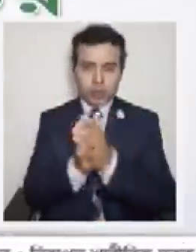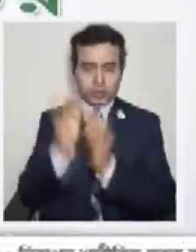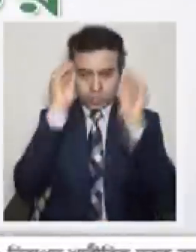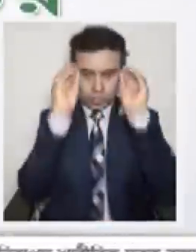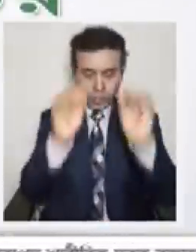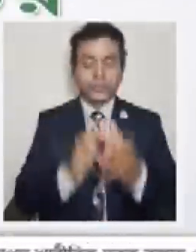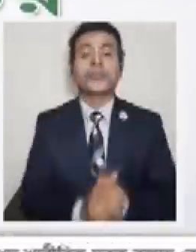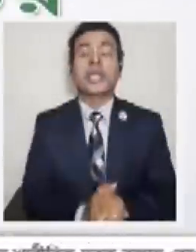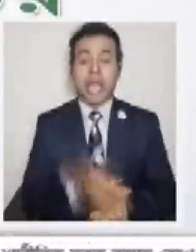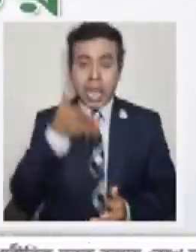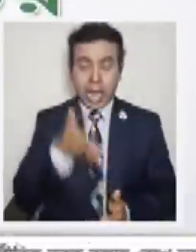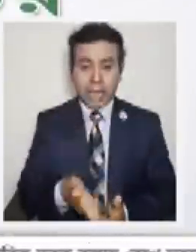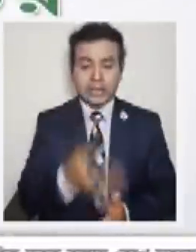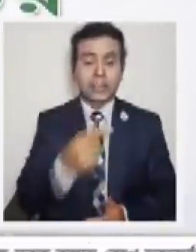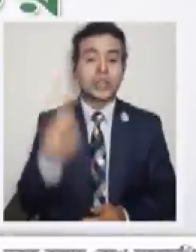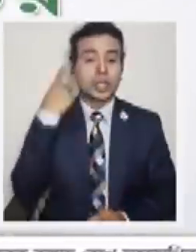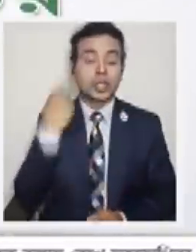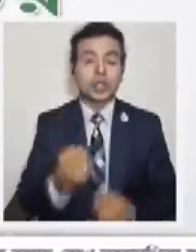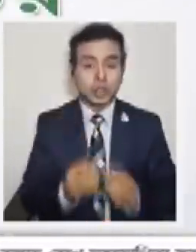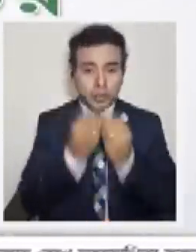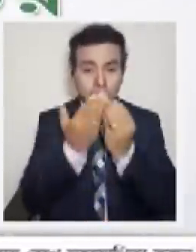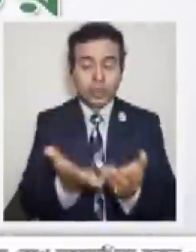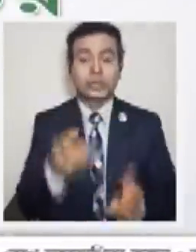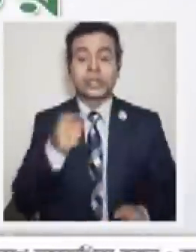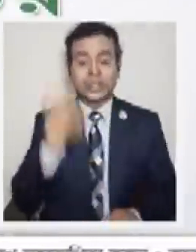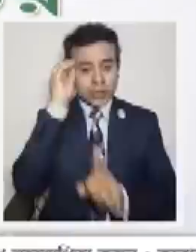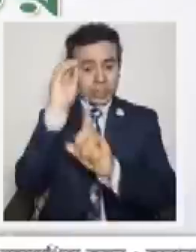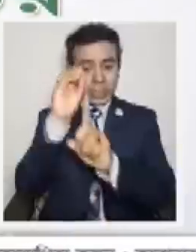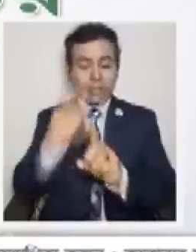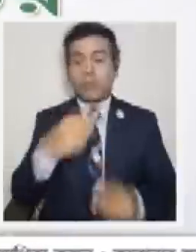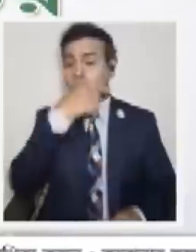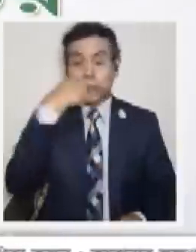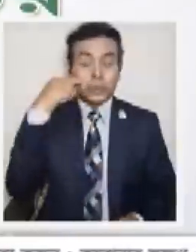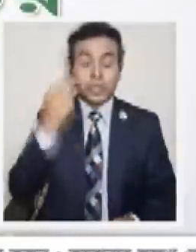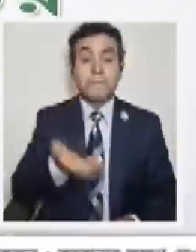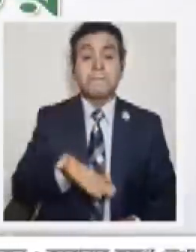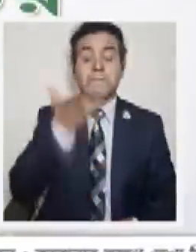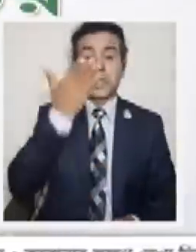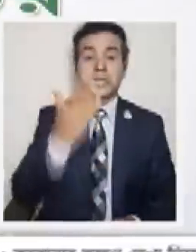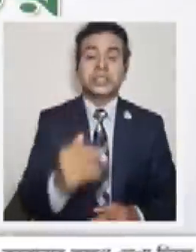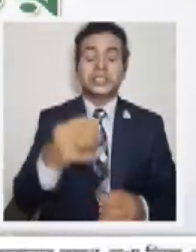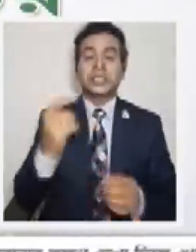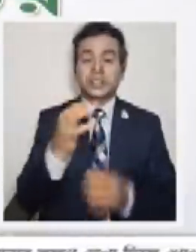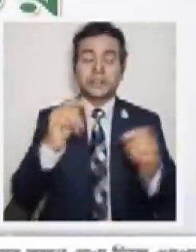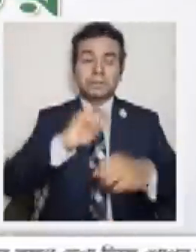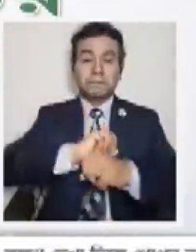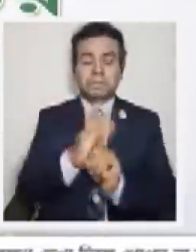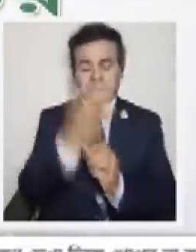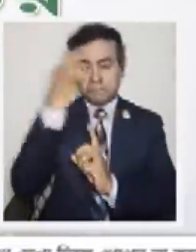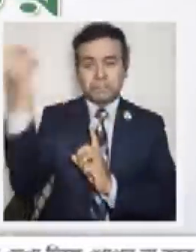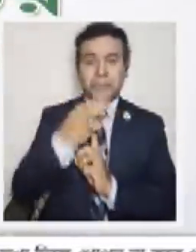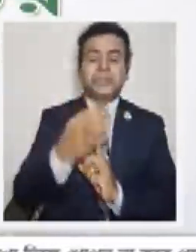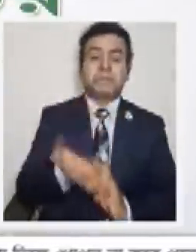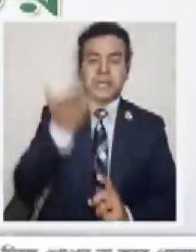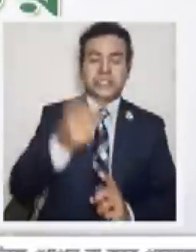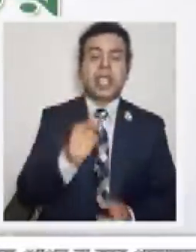শেষ করব, তবে যাওয়ার আগে আবারও বলবো, আমরা আজকে যে তথ্য তুলে ধরলাম যে পুরুষরা বেশি আক্রান্ত